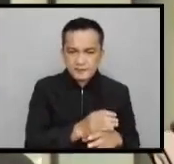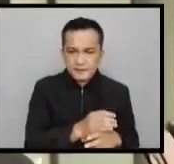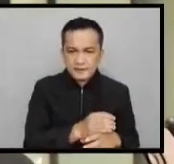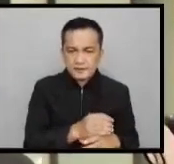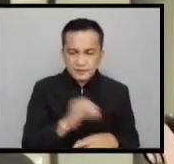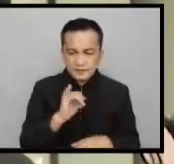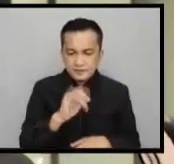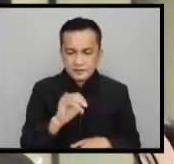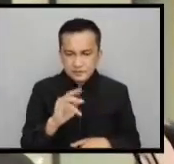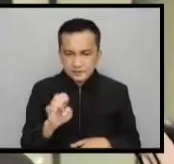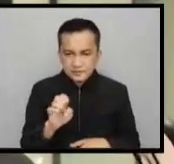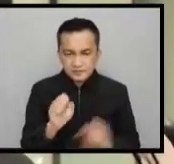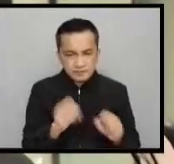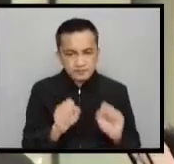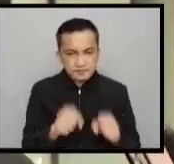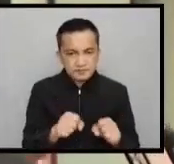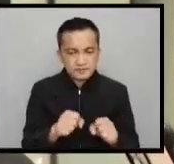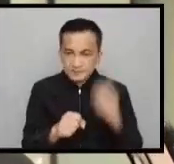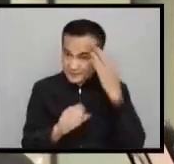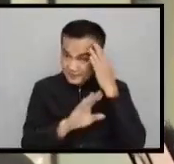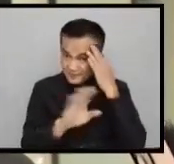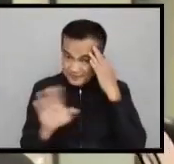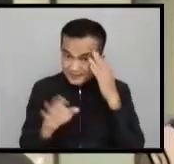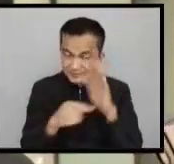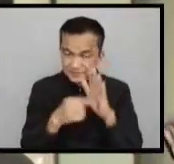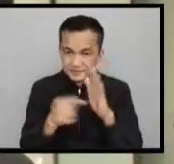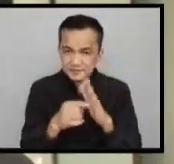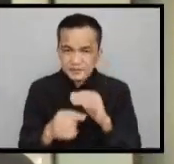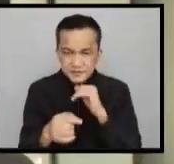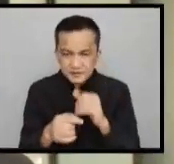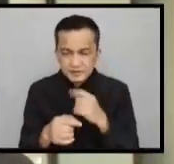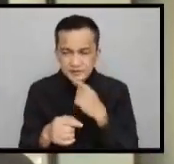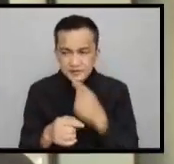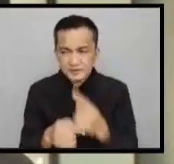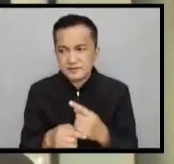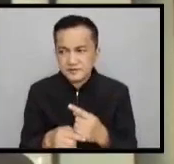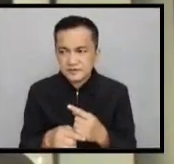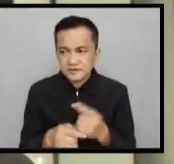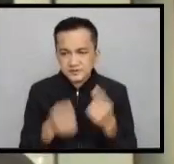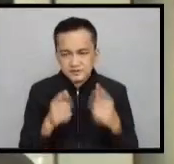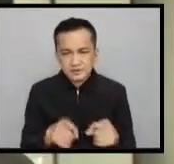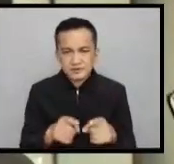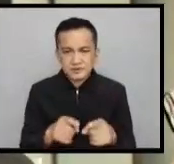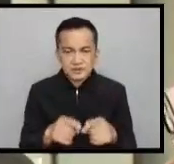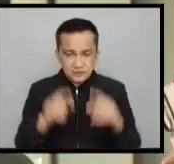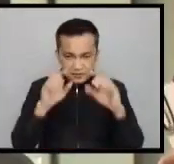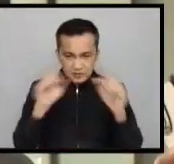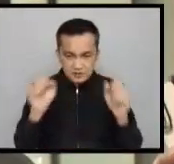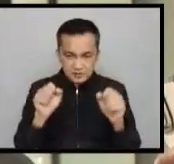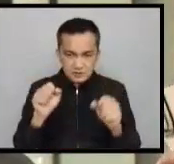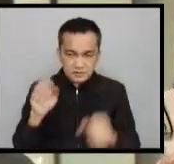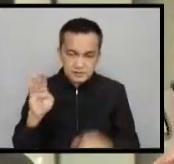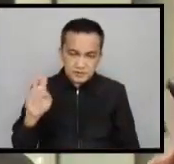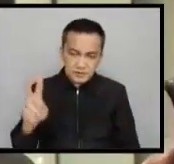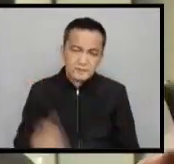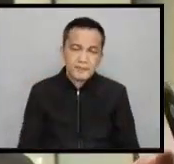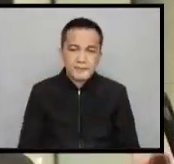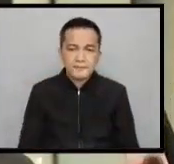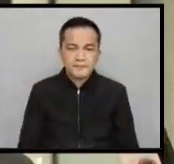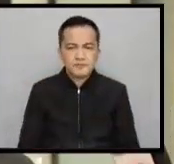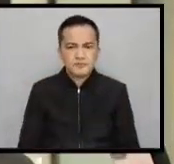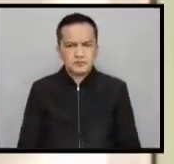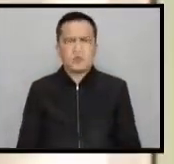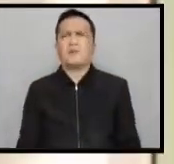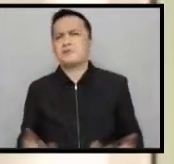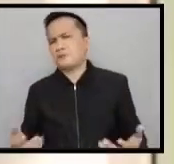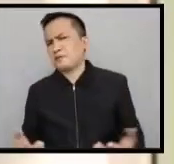may possibility, alam nyo, minsan, hindi ko sinasabing nangyari ito kay Pangulong Marcos. Ano? Pero minsan, may tinatawag